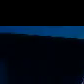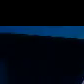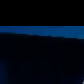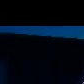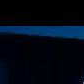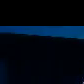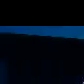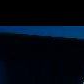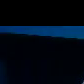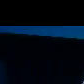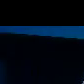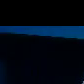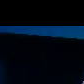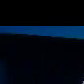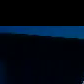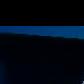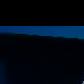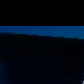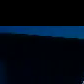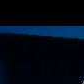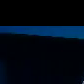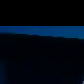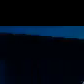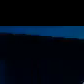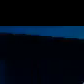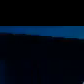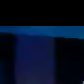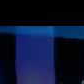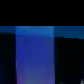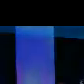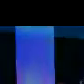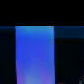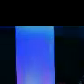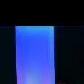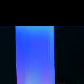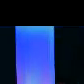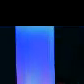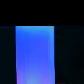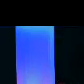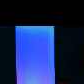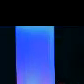as jy nêrens lig meer sien,